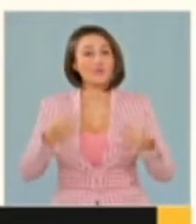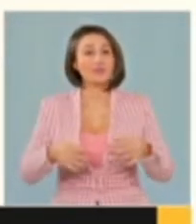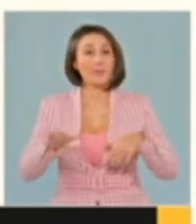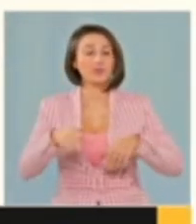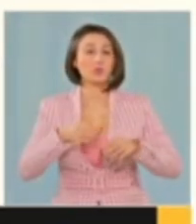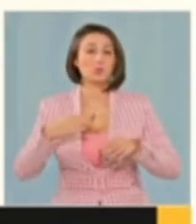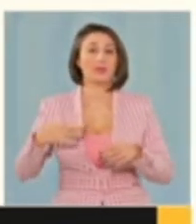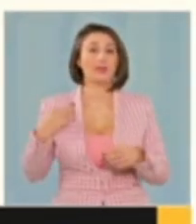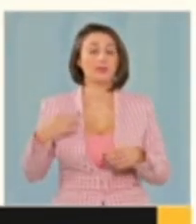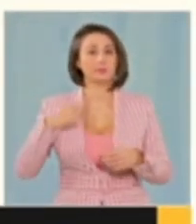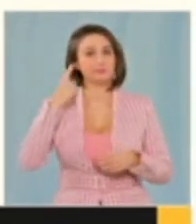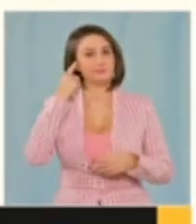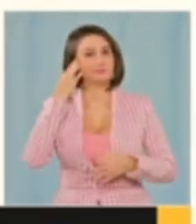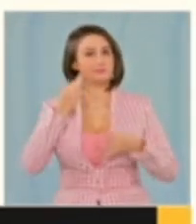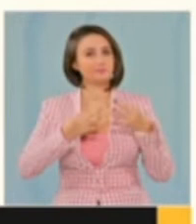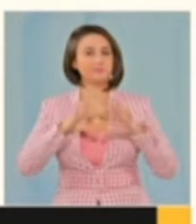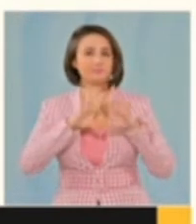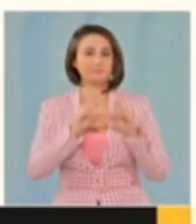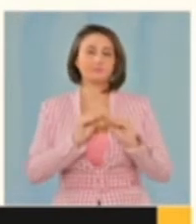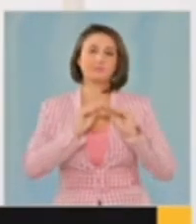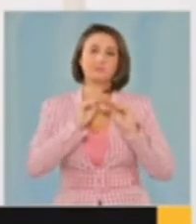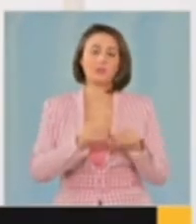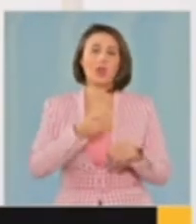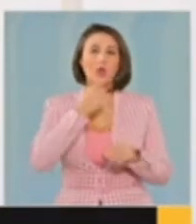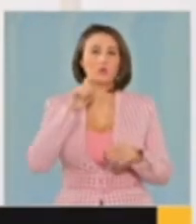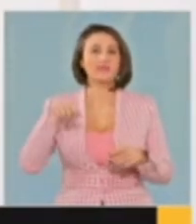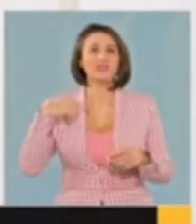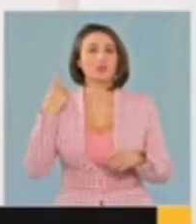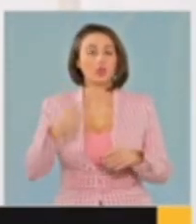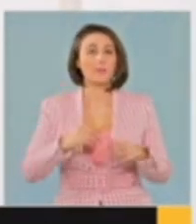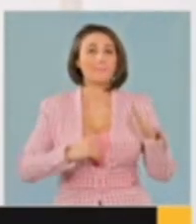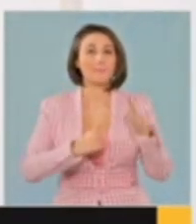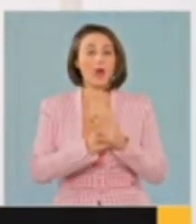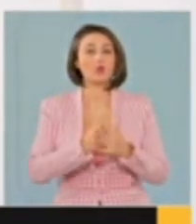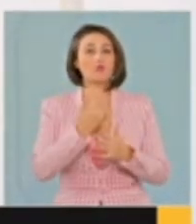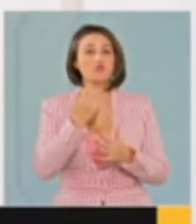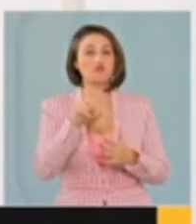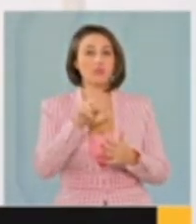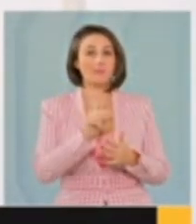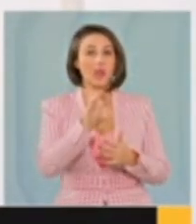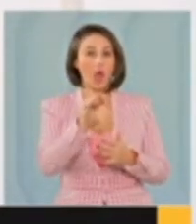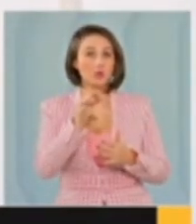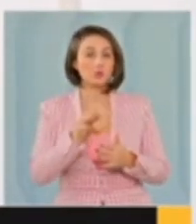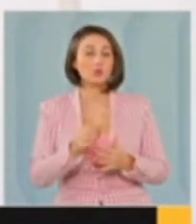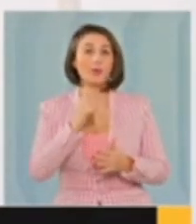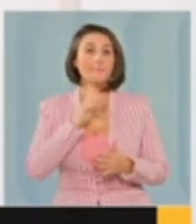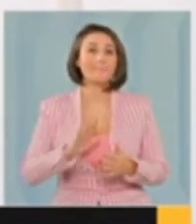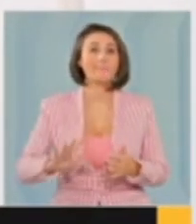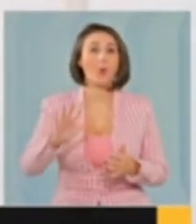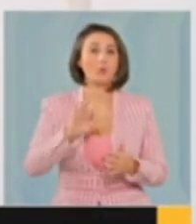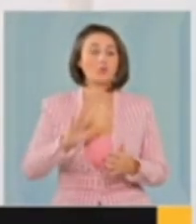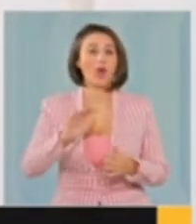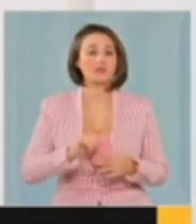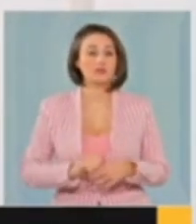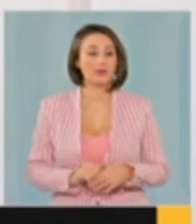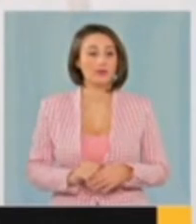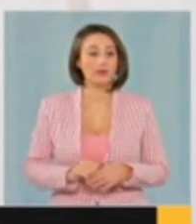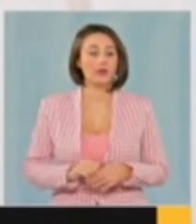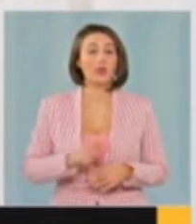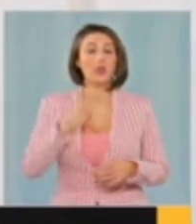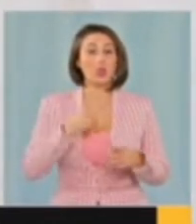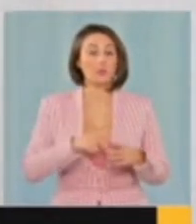Ministerul Sănătății estimează că România va atinge anul viitor pragul de 70% din populația eligibilă, iar